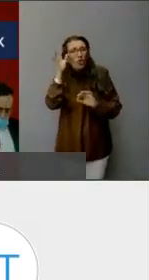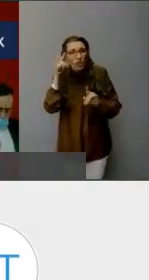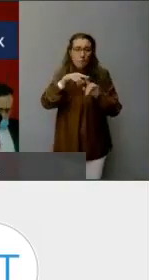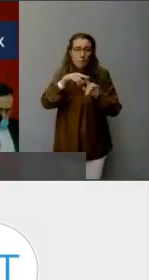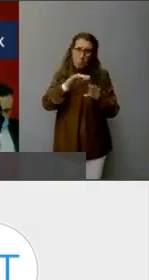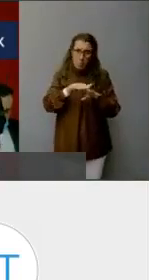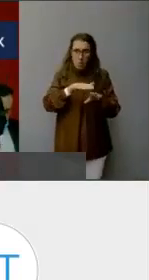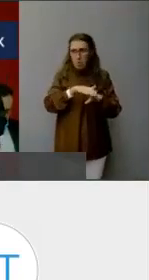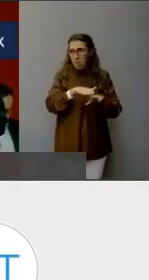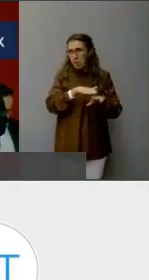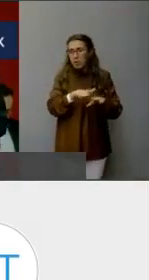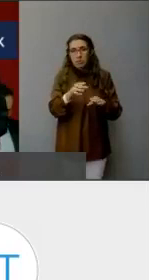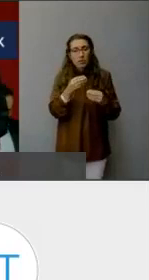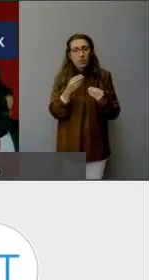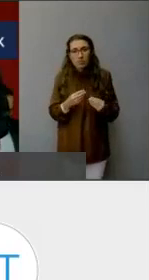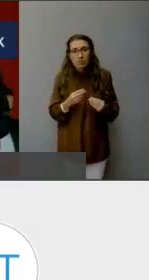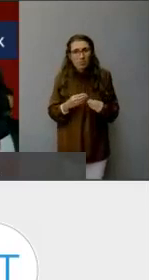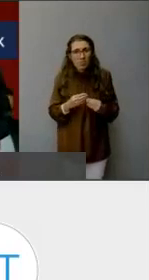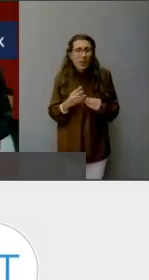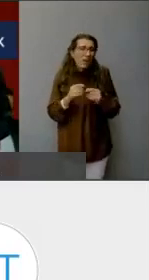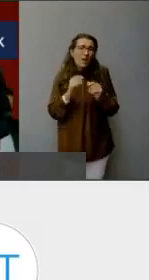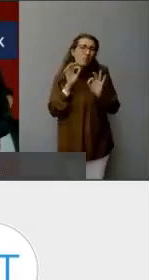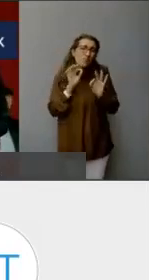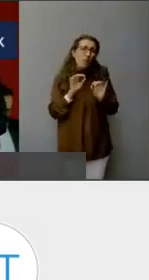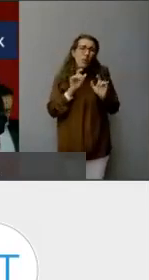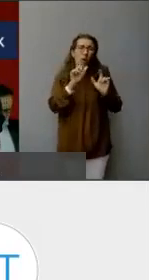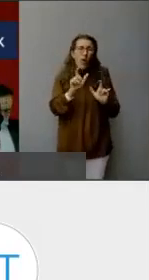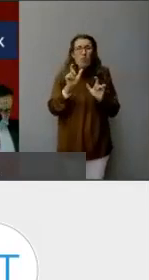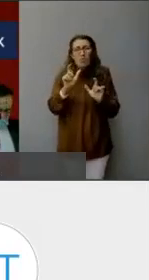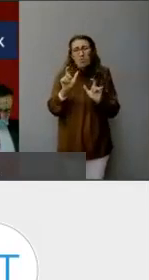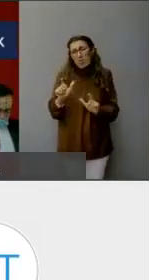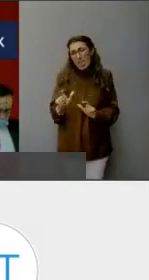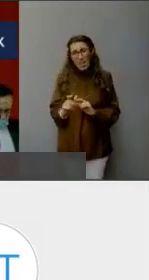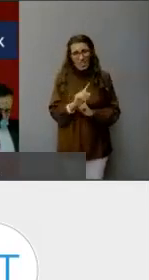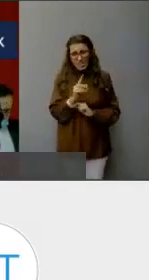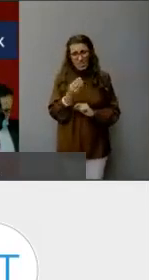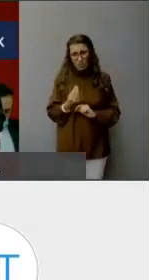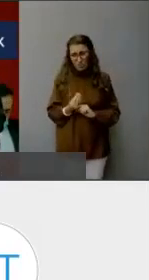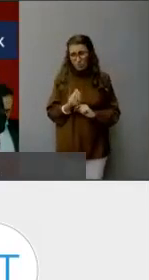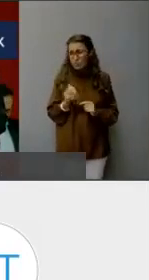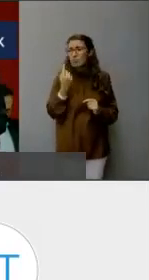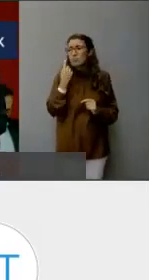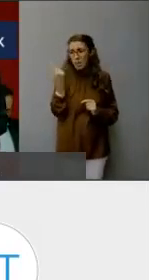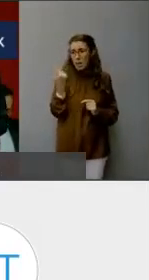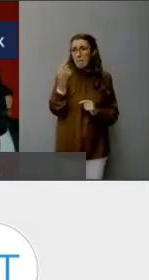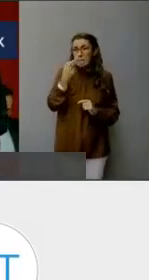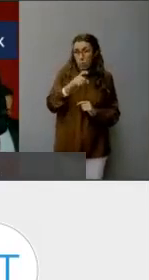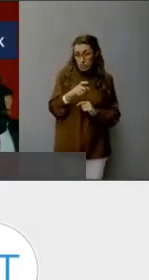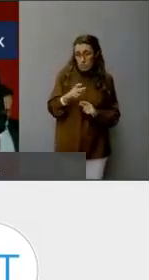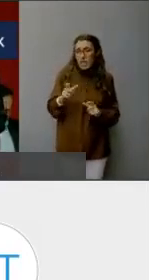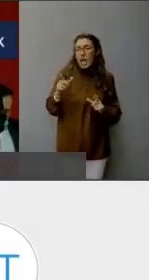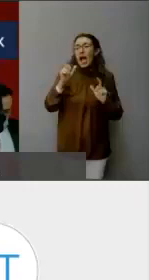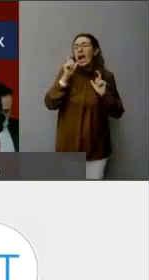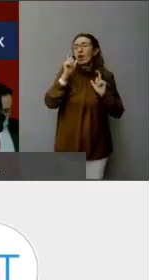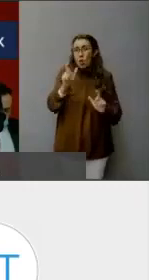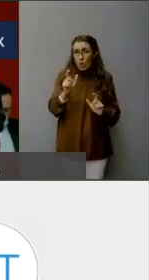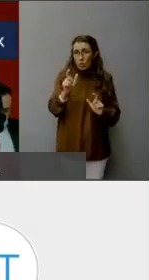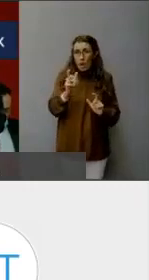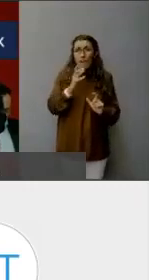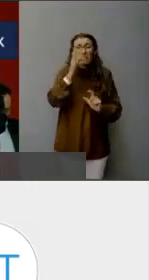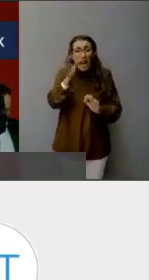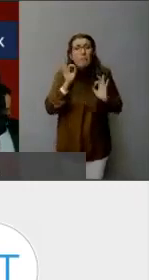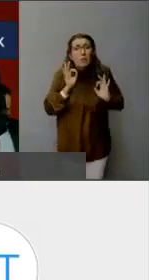si usa la macchina del fango chiaro non si mettono se uno ha dei motivi per accusare va in procura e